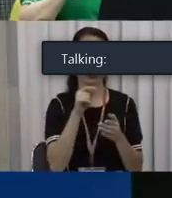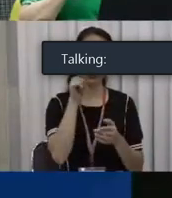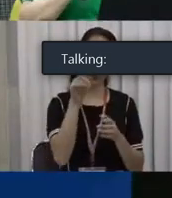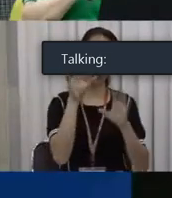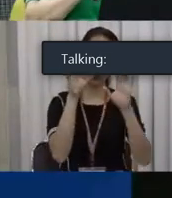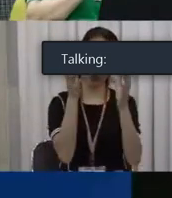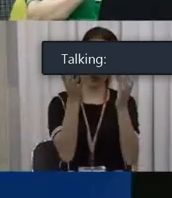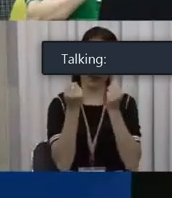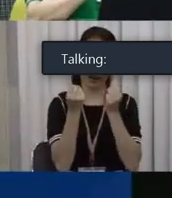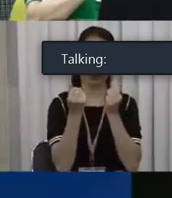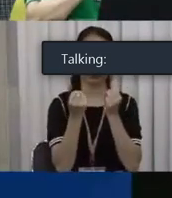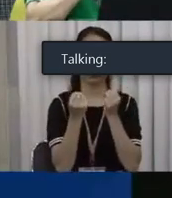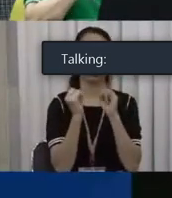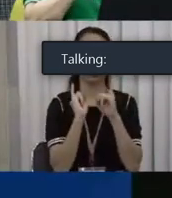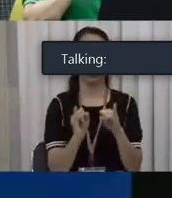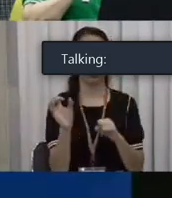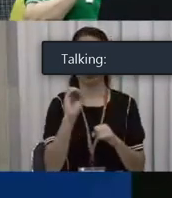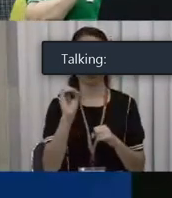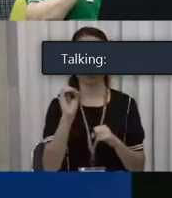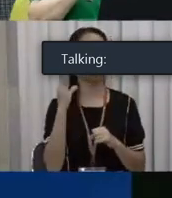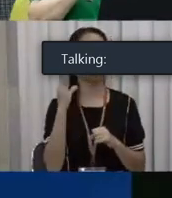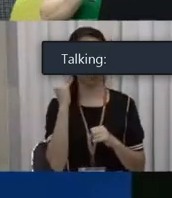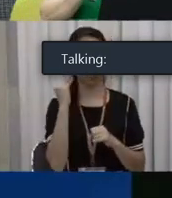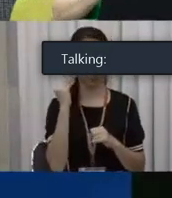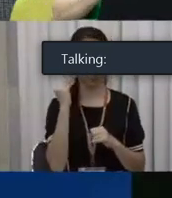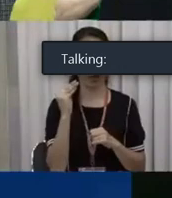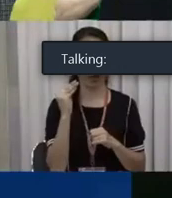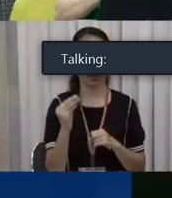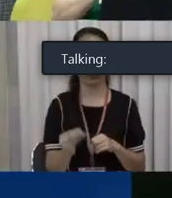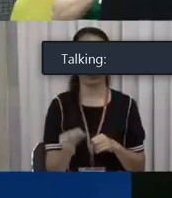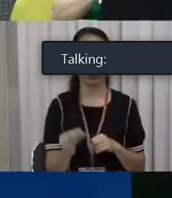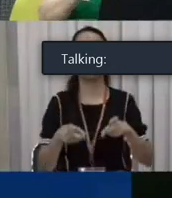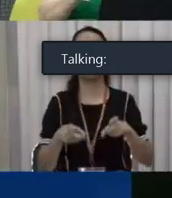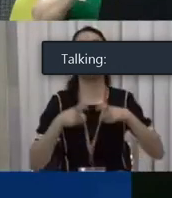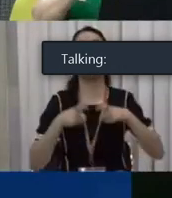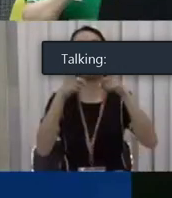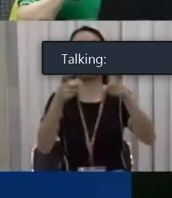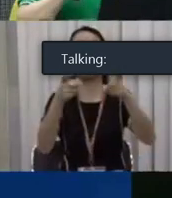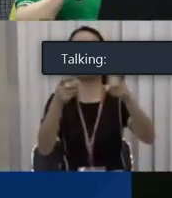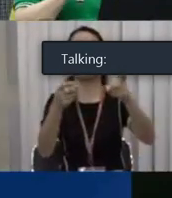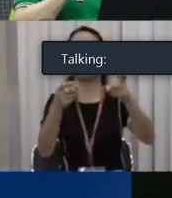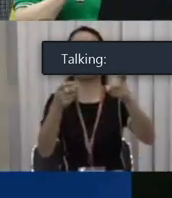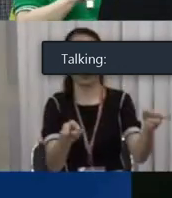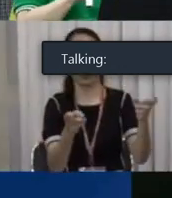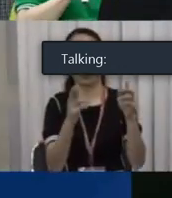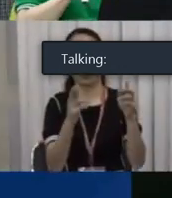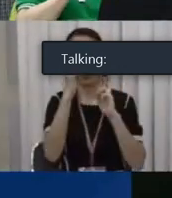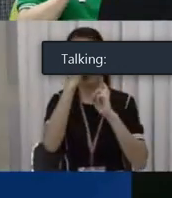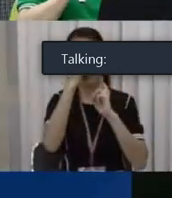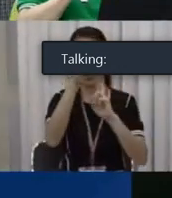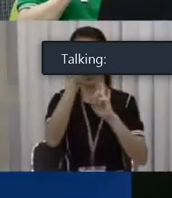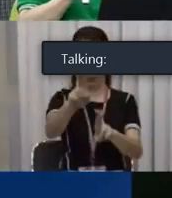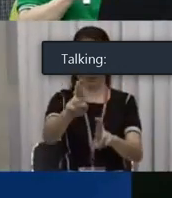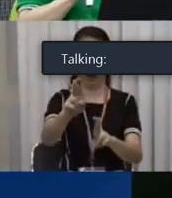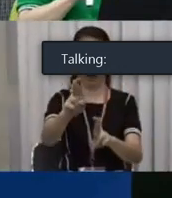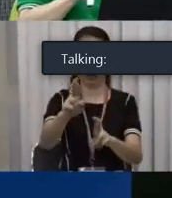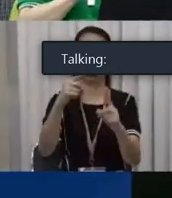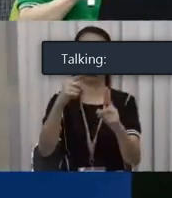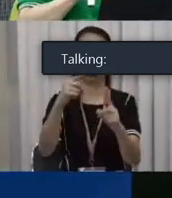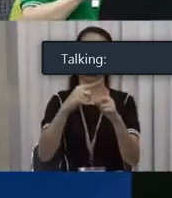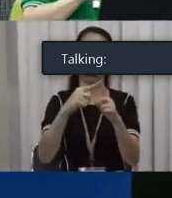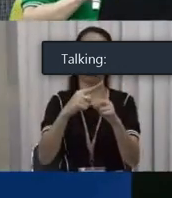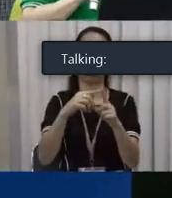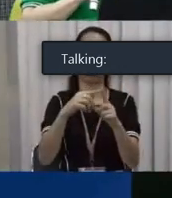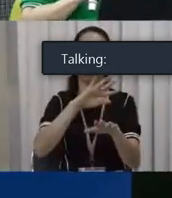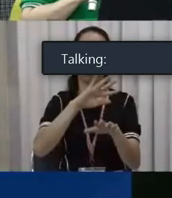experiensyado, kinahanglan gyud ta nga mo pay respect sa ato ang mga naguna